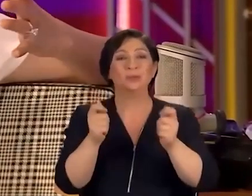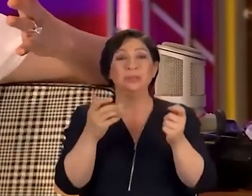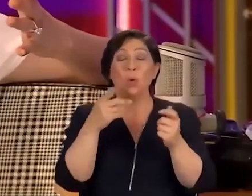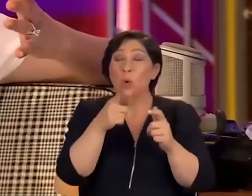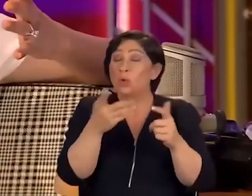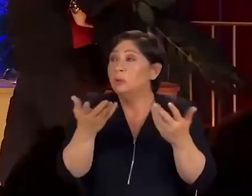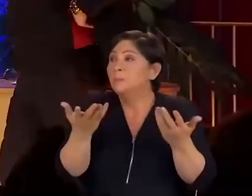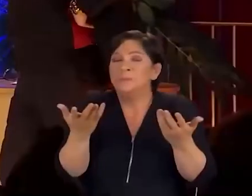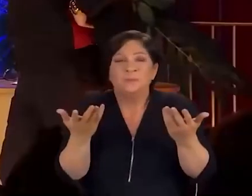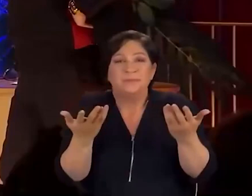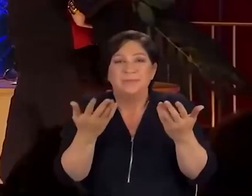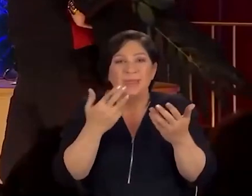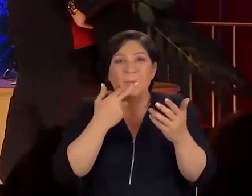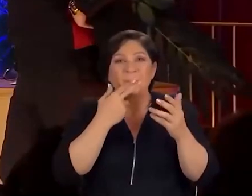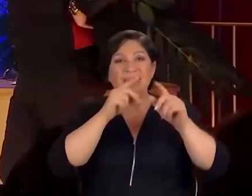mı? Onu